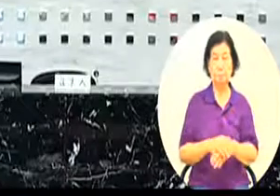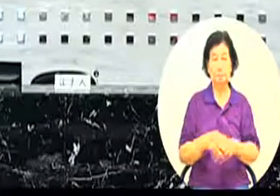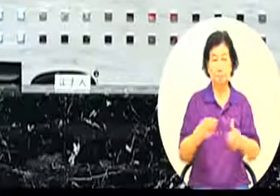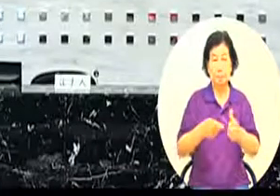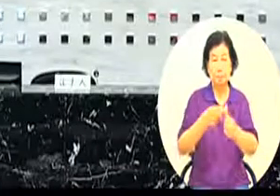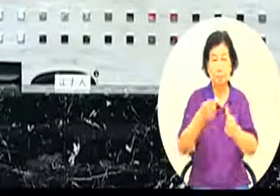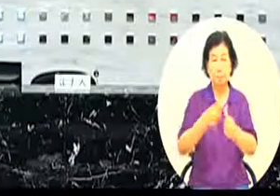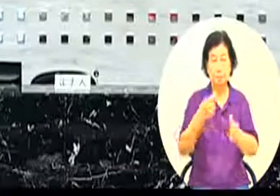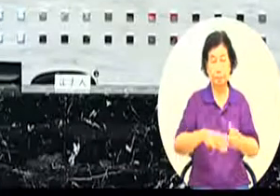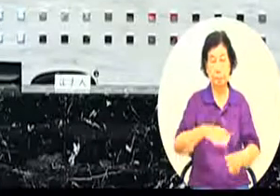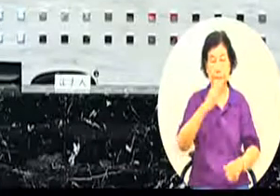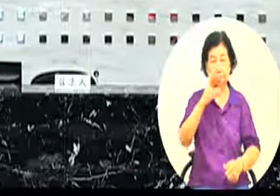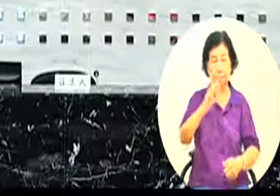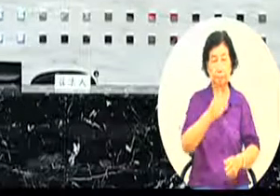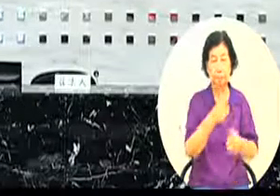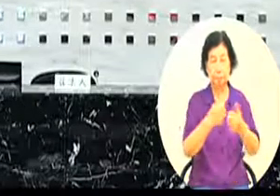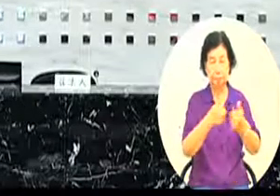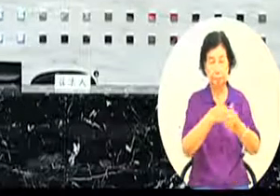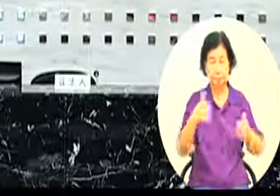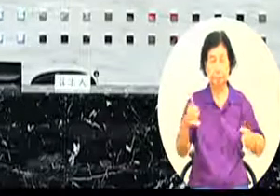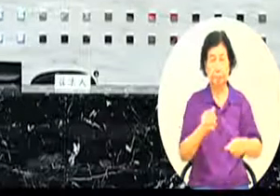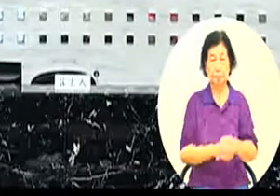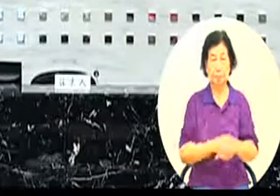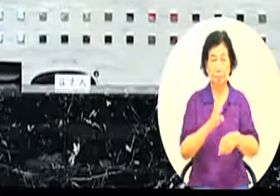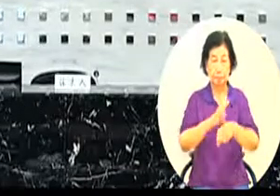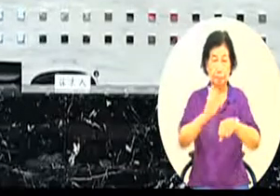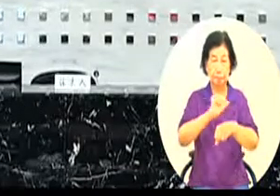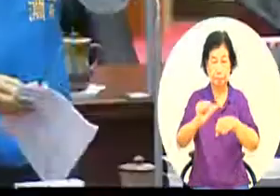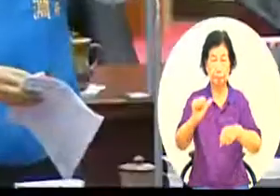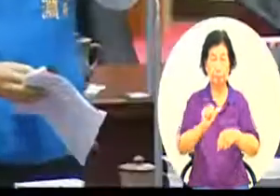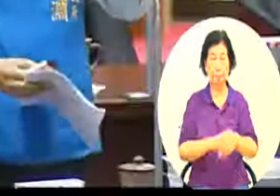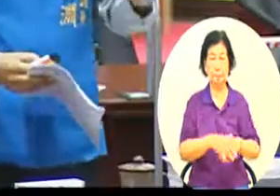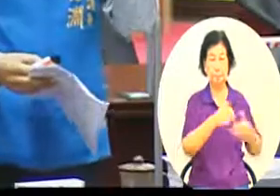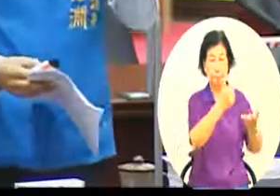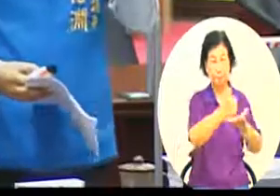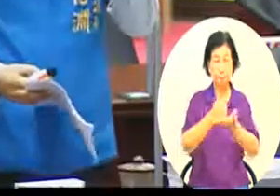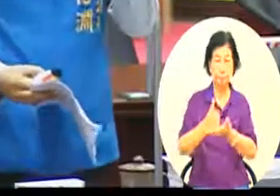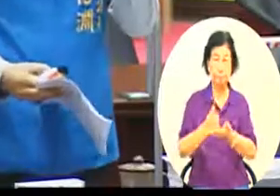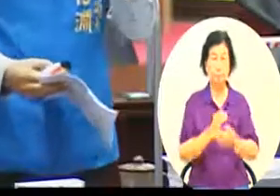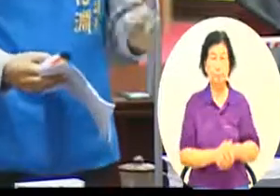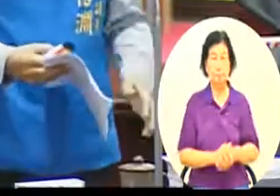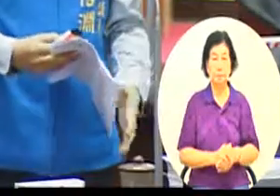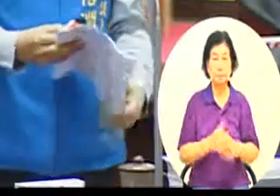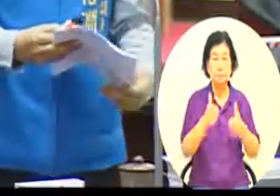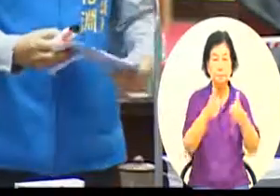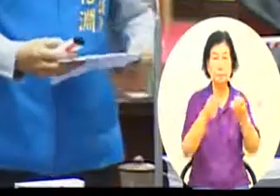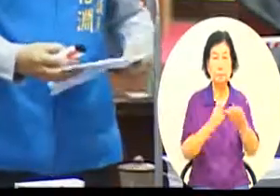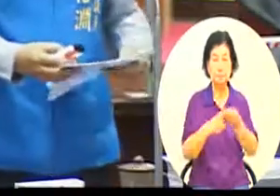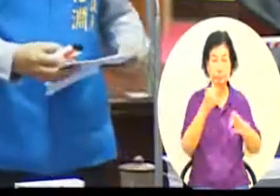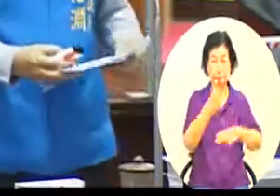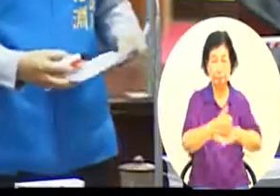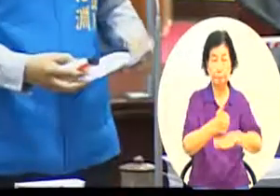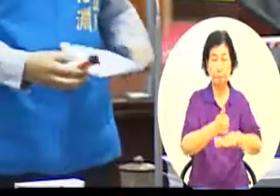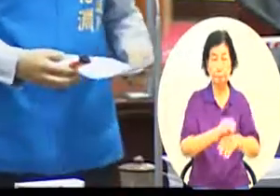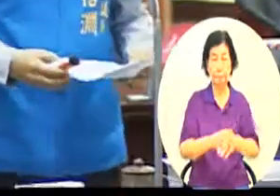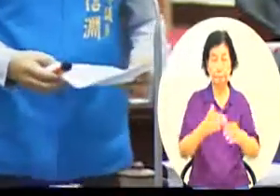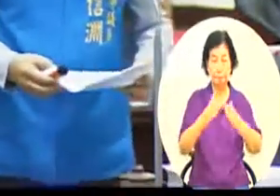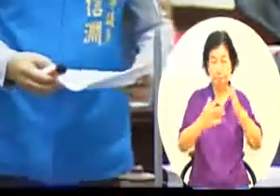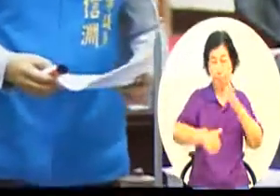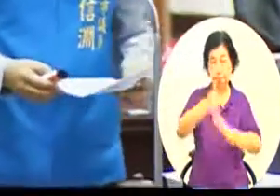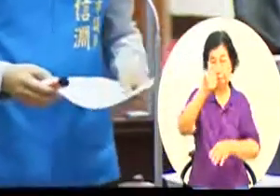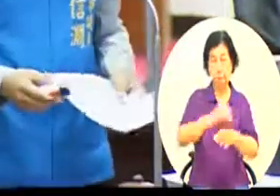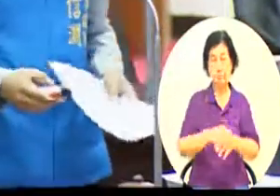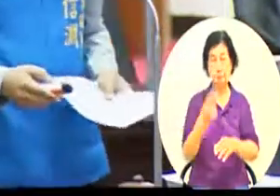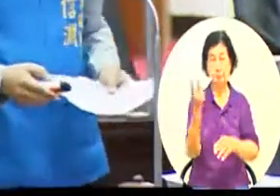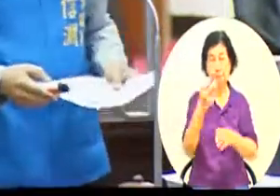信渊议员质询，时间45分，请。 好，谢谢主席、市长、两位副市